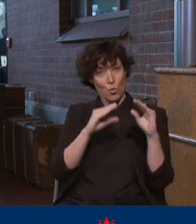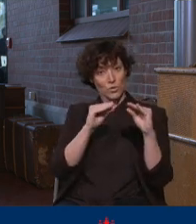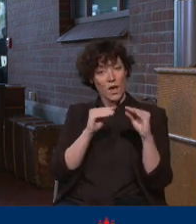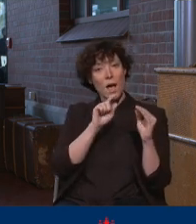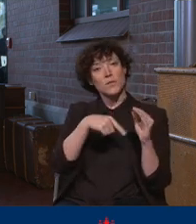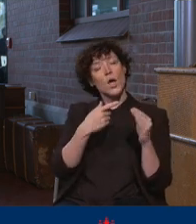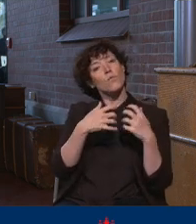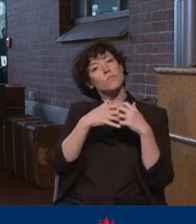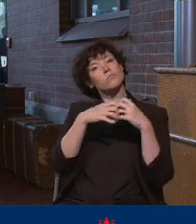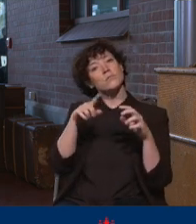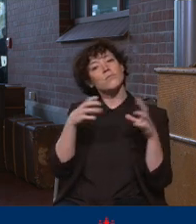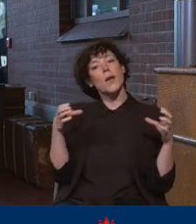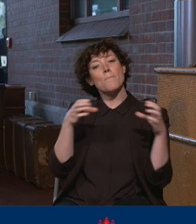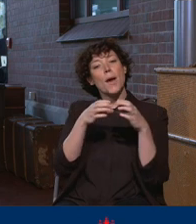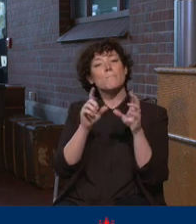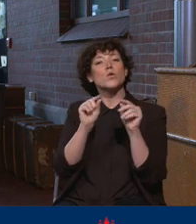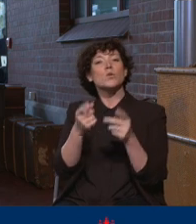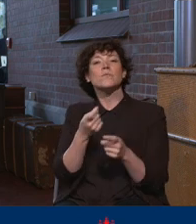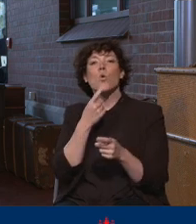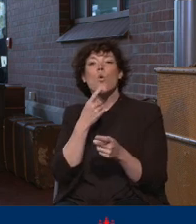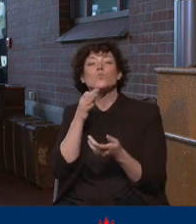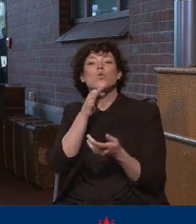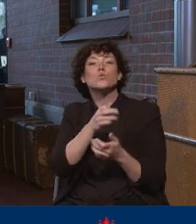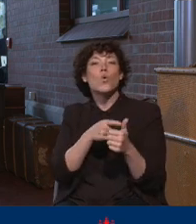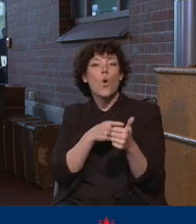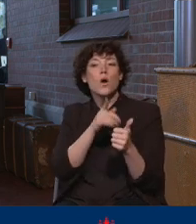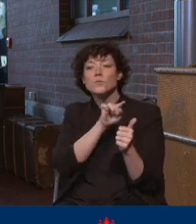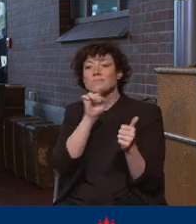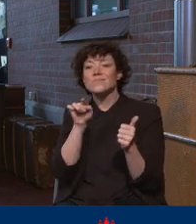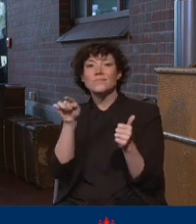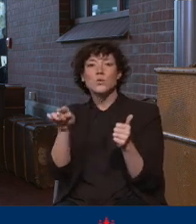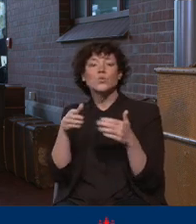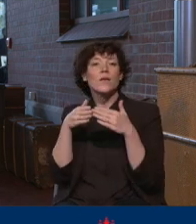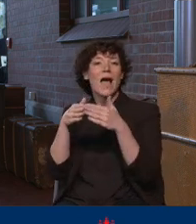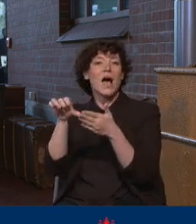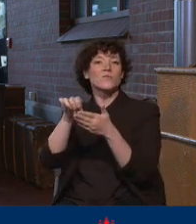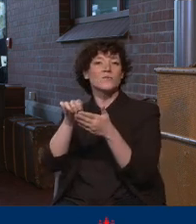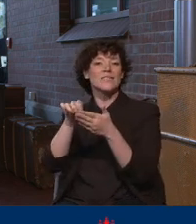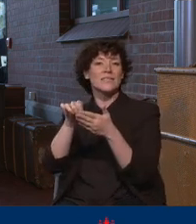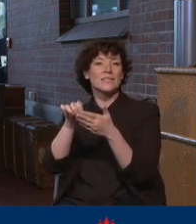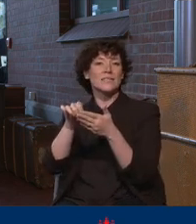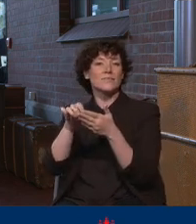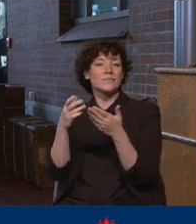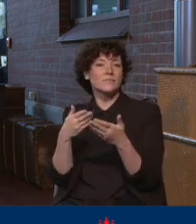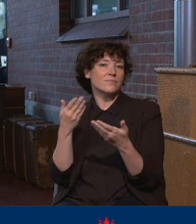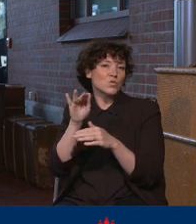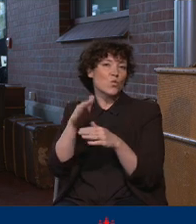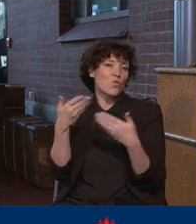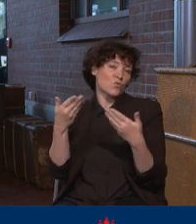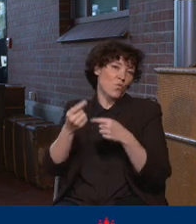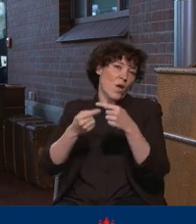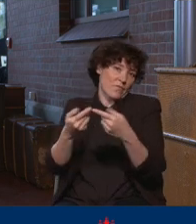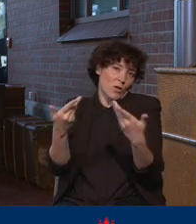zusammenrücken von rothenburgsort und auf der anderen seite der hafencity nach sich gezogen hätte und quasi wie